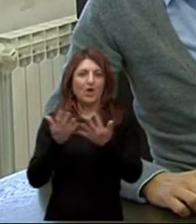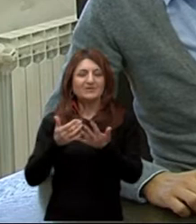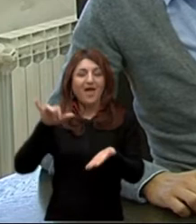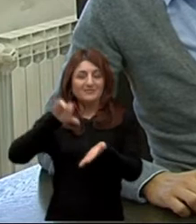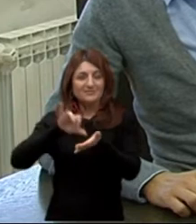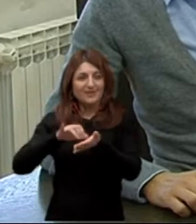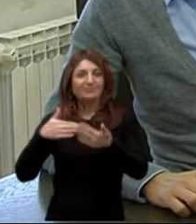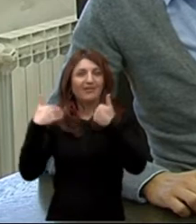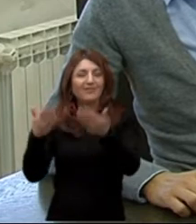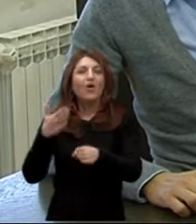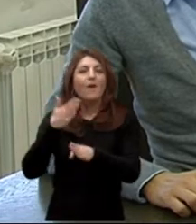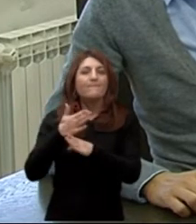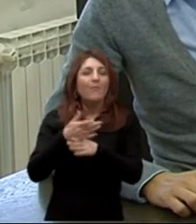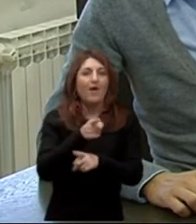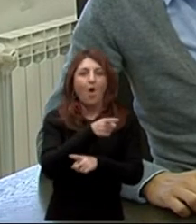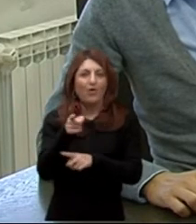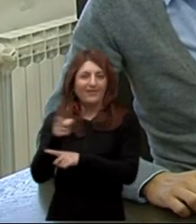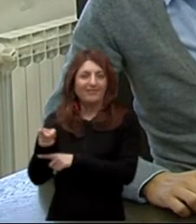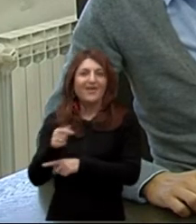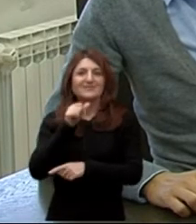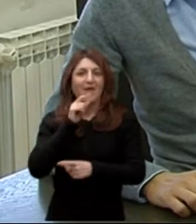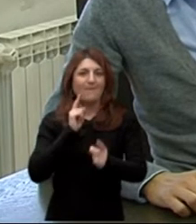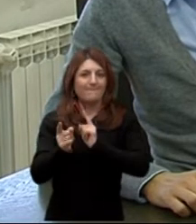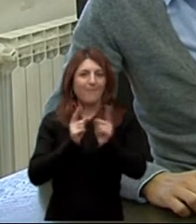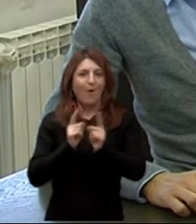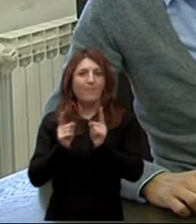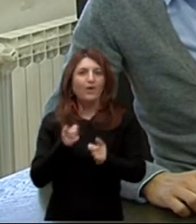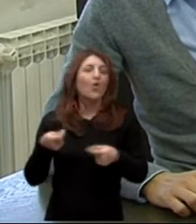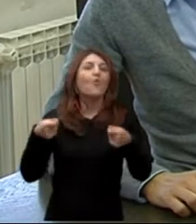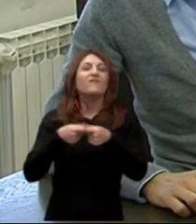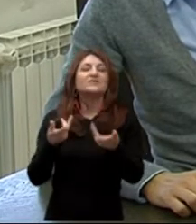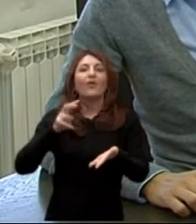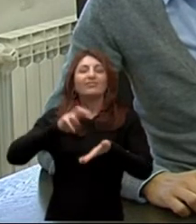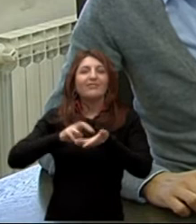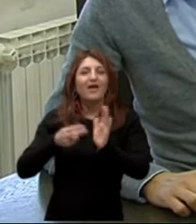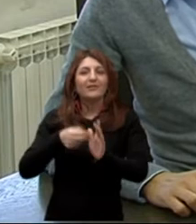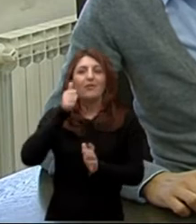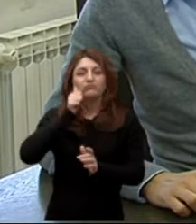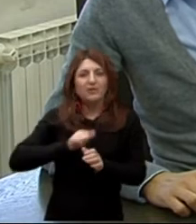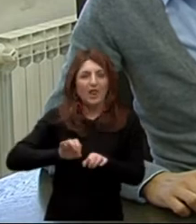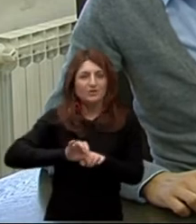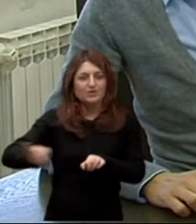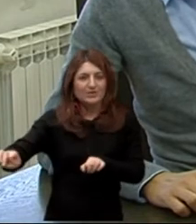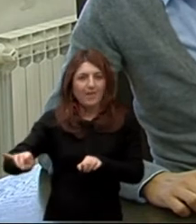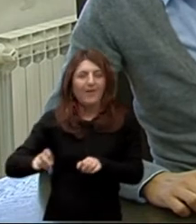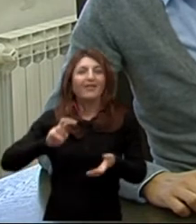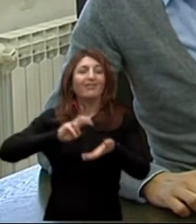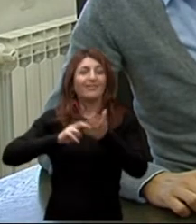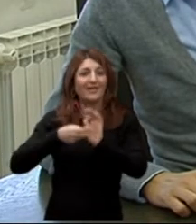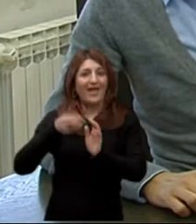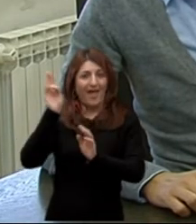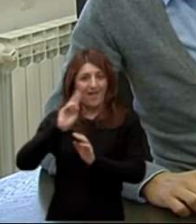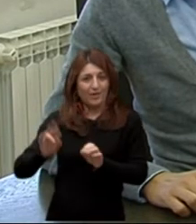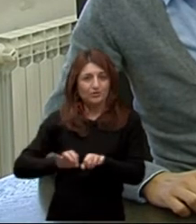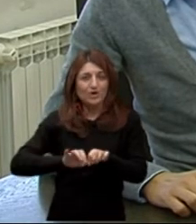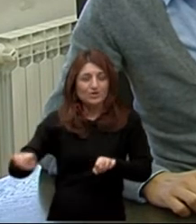za orijentaciju i mobilitet, a oni se odnose na tehniku bijelog štapa, tehniku elektronskog štapa i